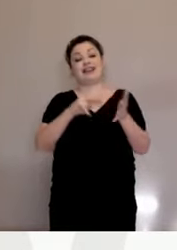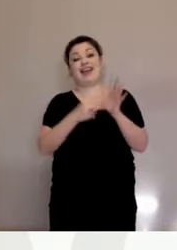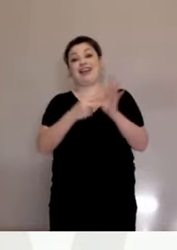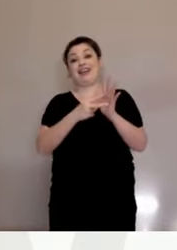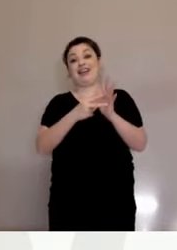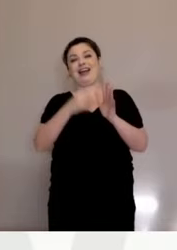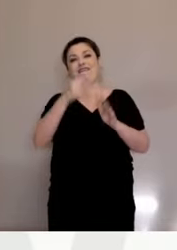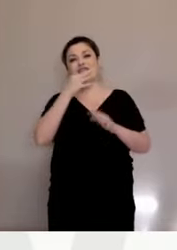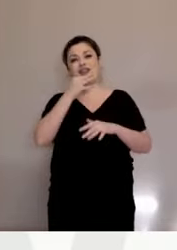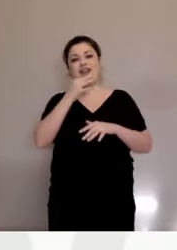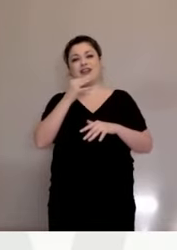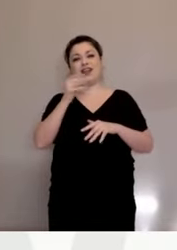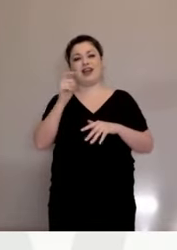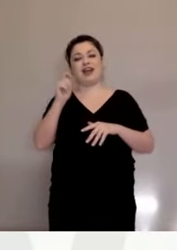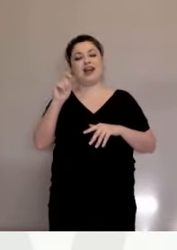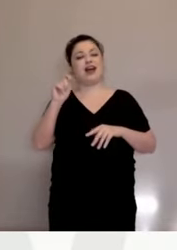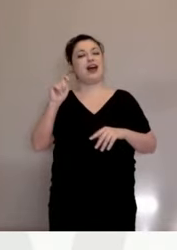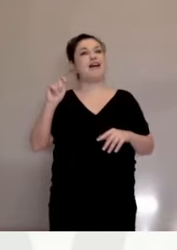dell'automatico,